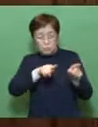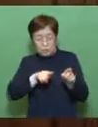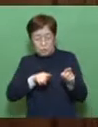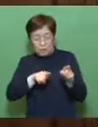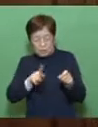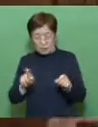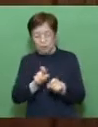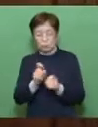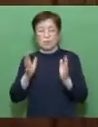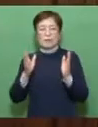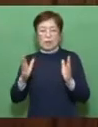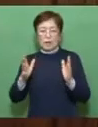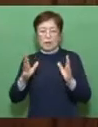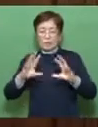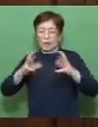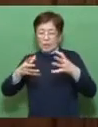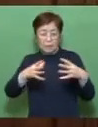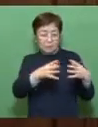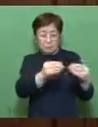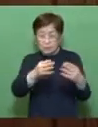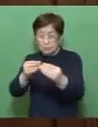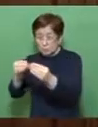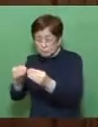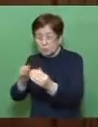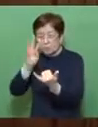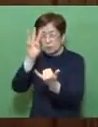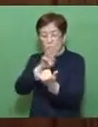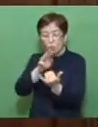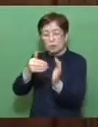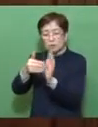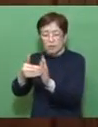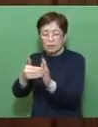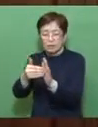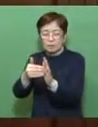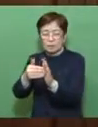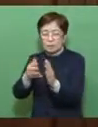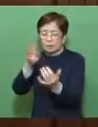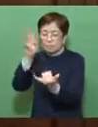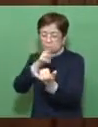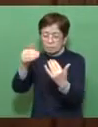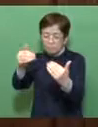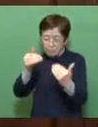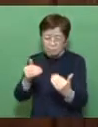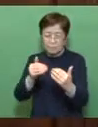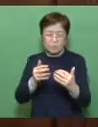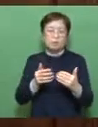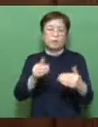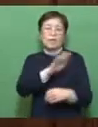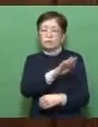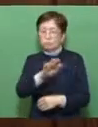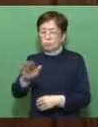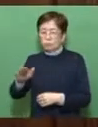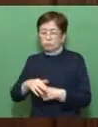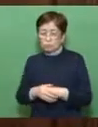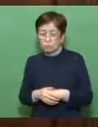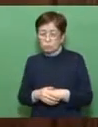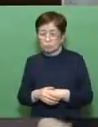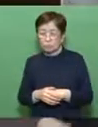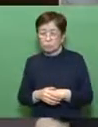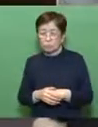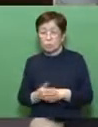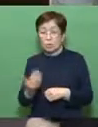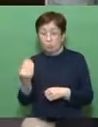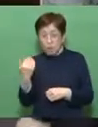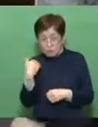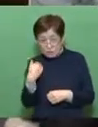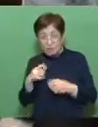年間世界中の各国があの防災対策減災対策に取り組んできたんですねうんうんで仙台に行って